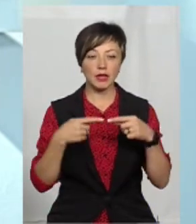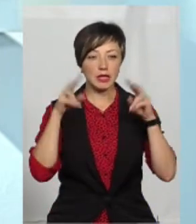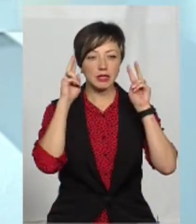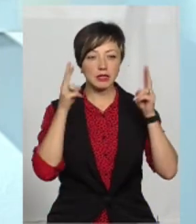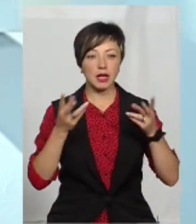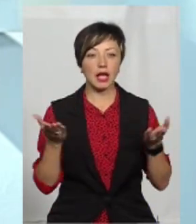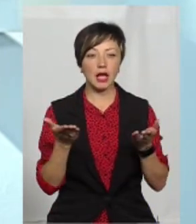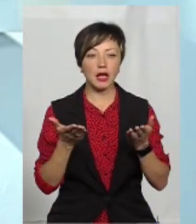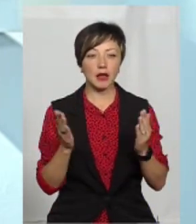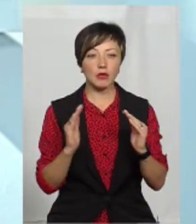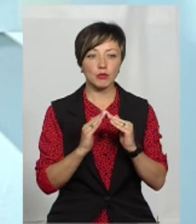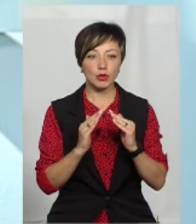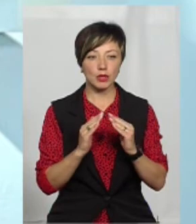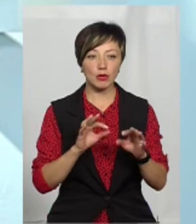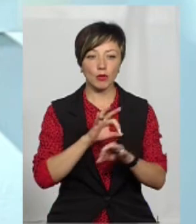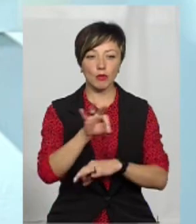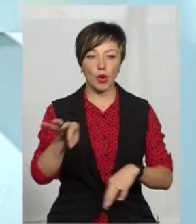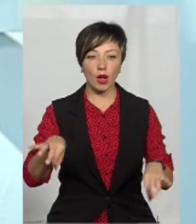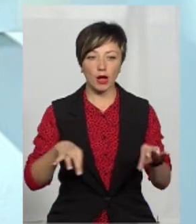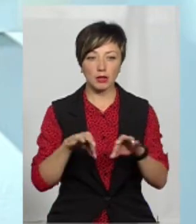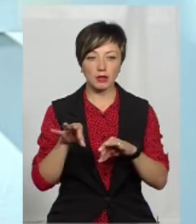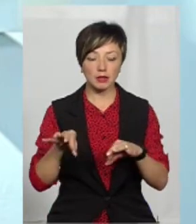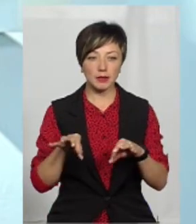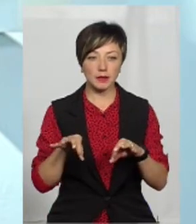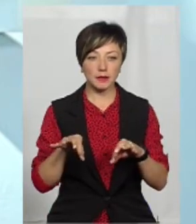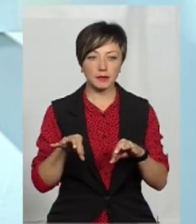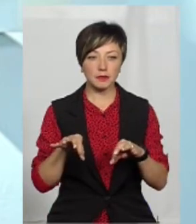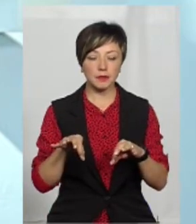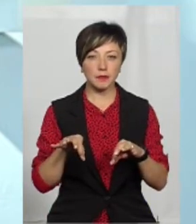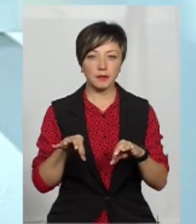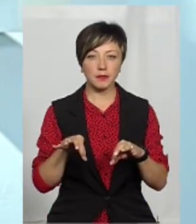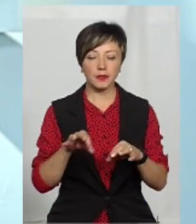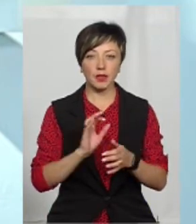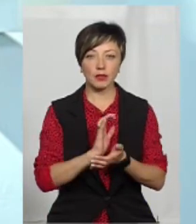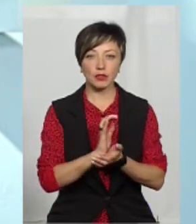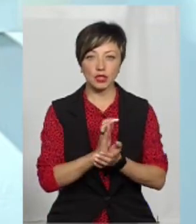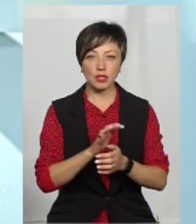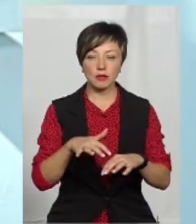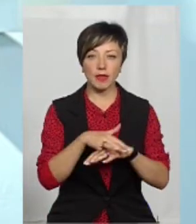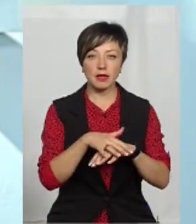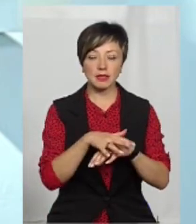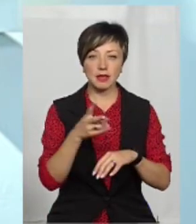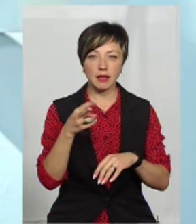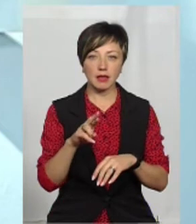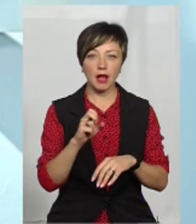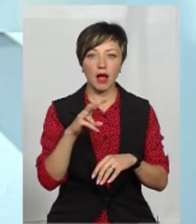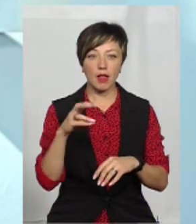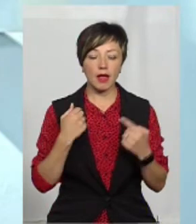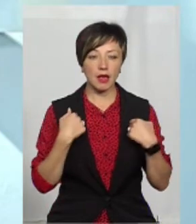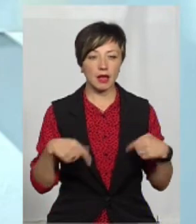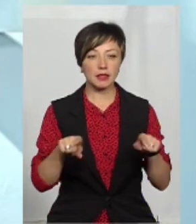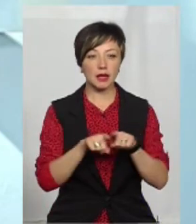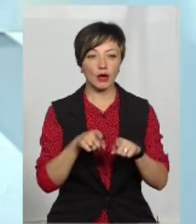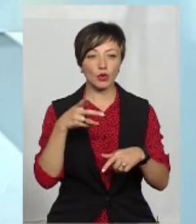не знаю, який будинок проєкт на його щільність по населенню, але я так